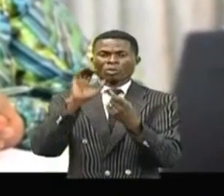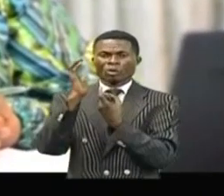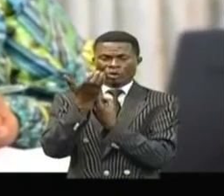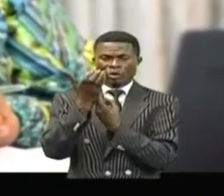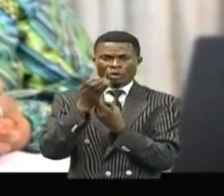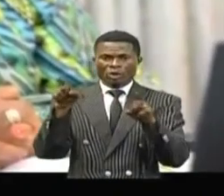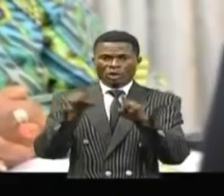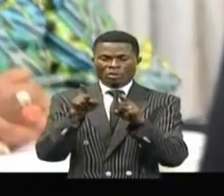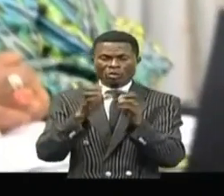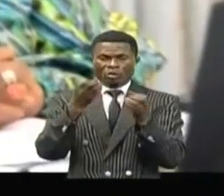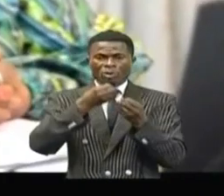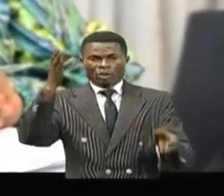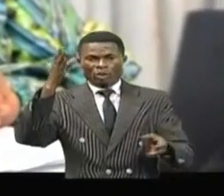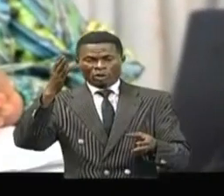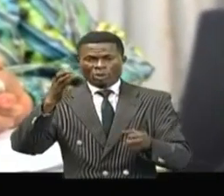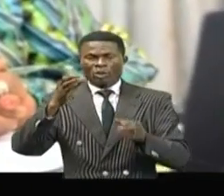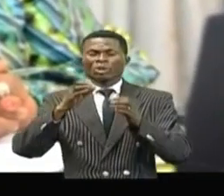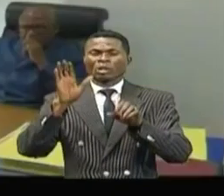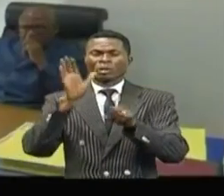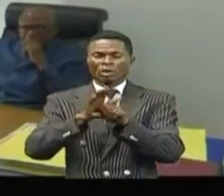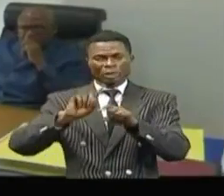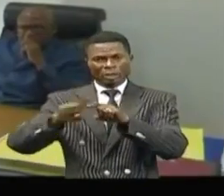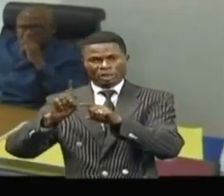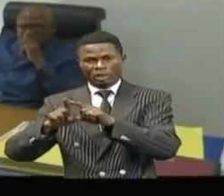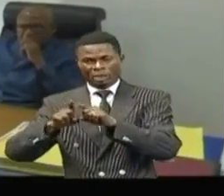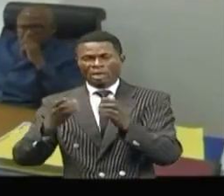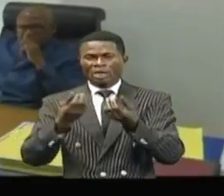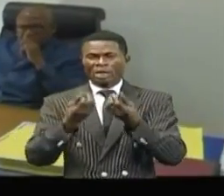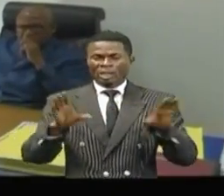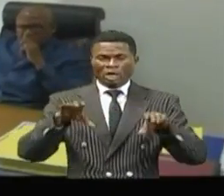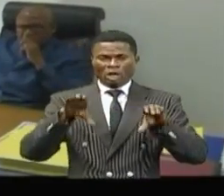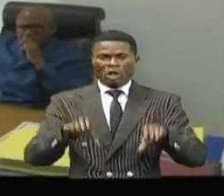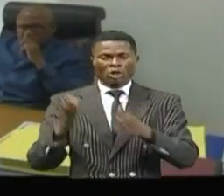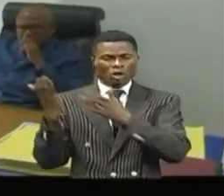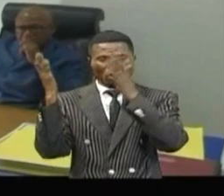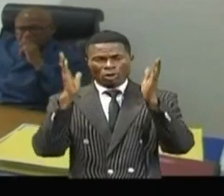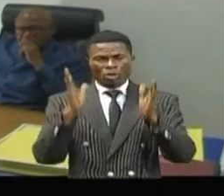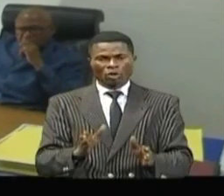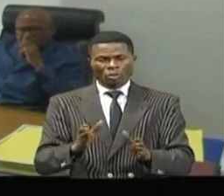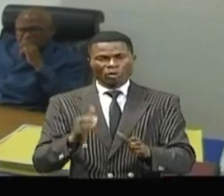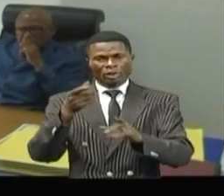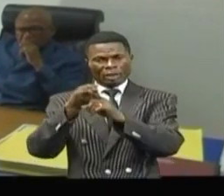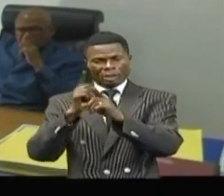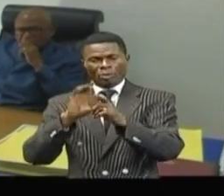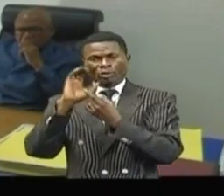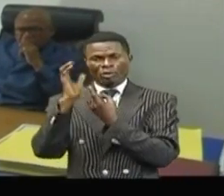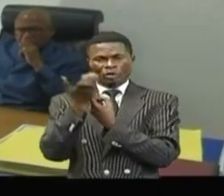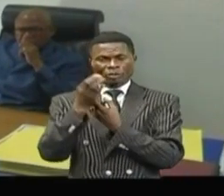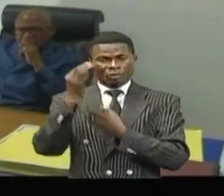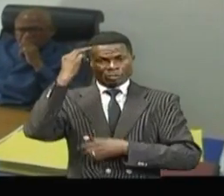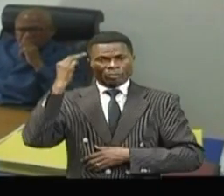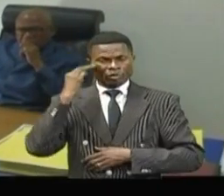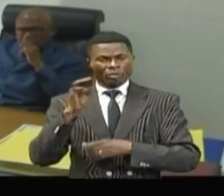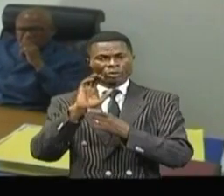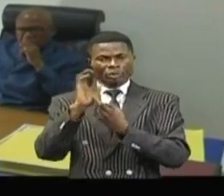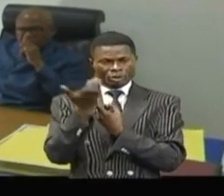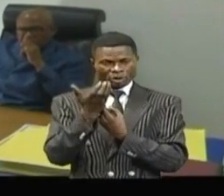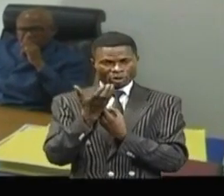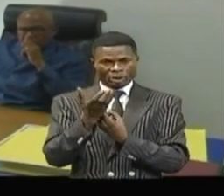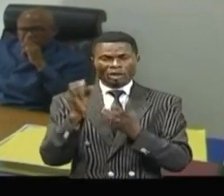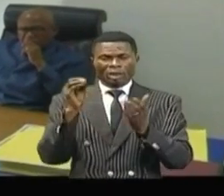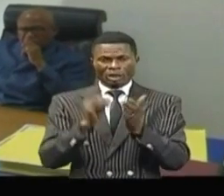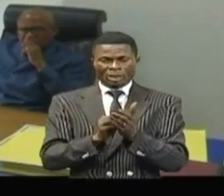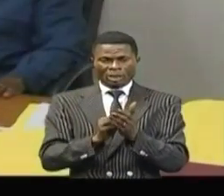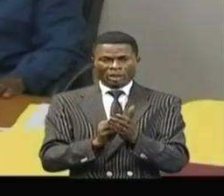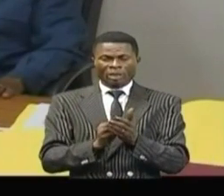la hauteur des richesses, de la diversité et du potentiel commercial culturel. la ministre de la Culture, Arts et Patrimoine